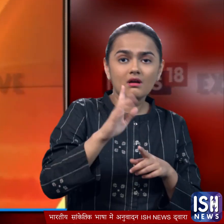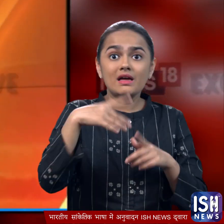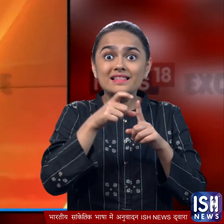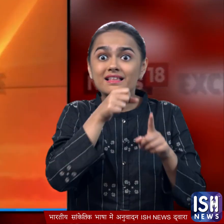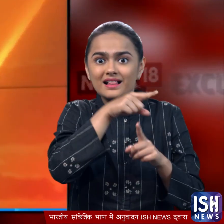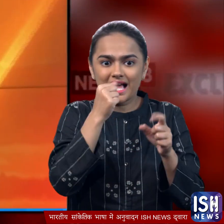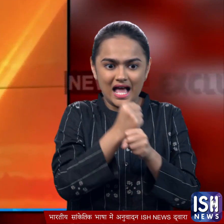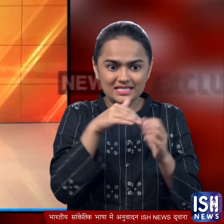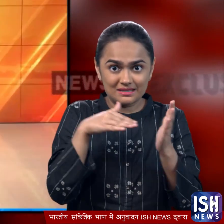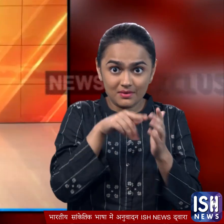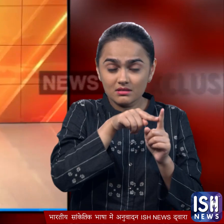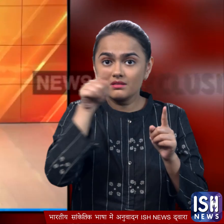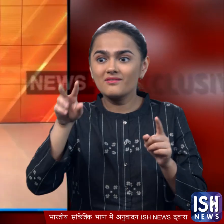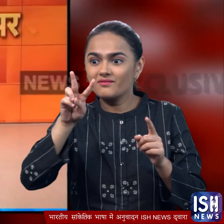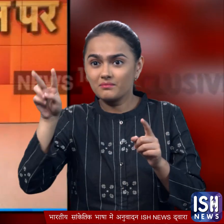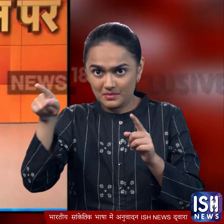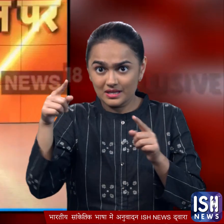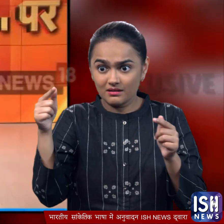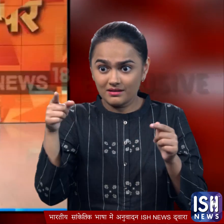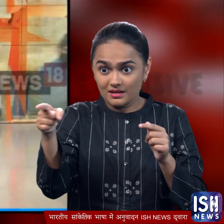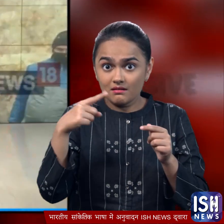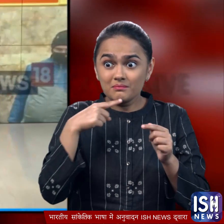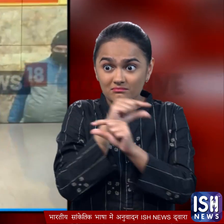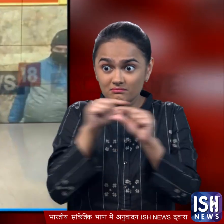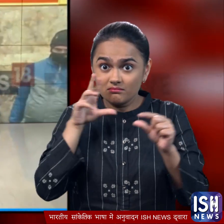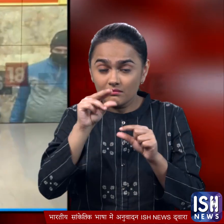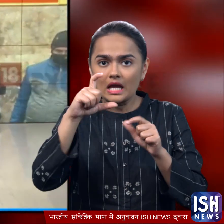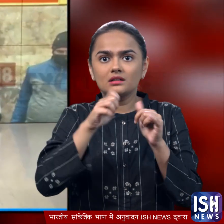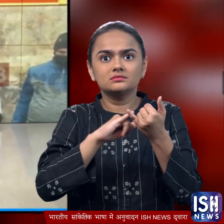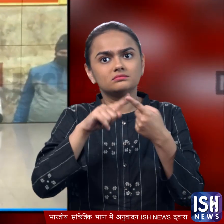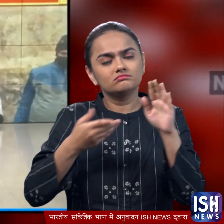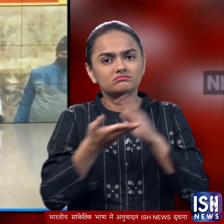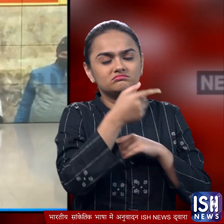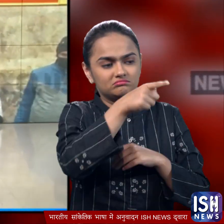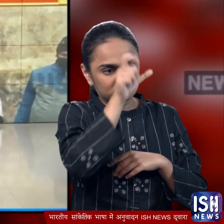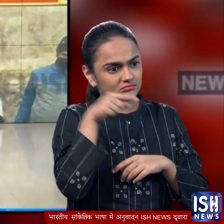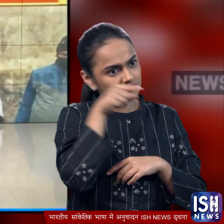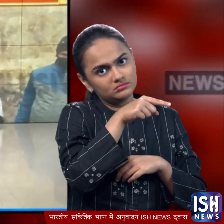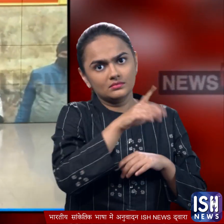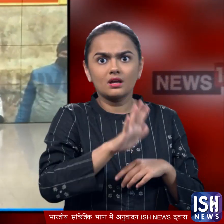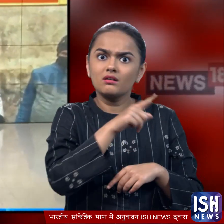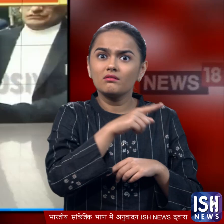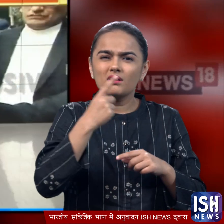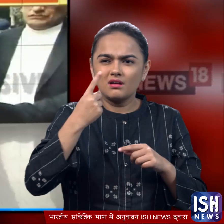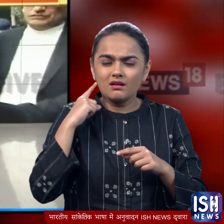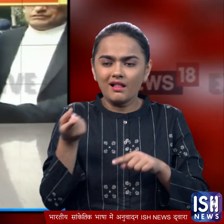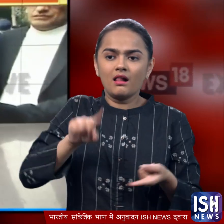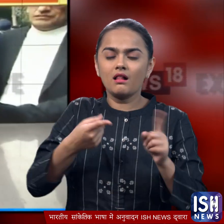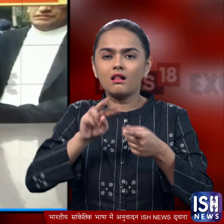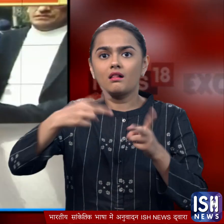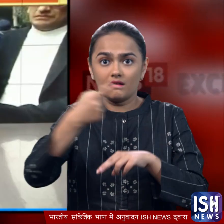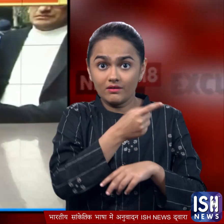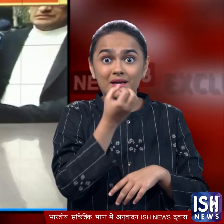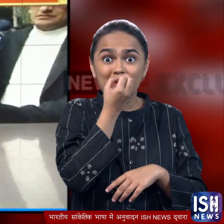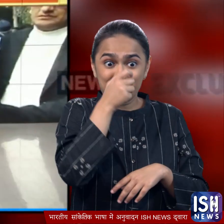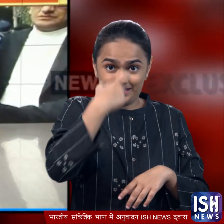गाजियाबाद के लोनी से बीजेपी विधायक पर विवादास्पद बयान के मामले में केस दर्ज हो गया। उन पर चुनाव आयोग ने आचार संहिता के उल्लंघन का मामला दर्ज किया।